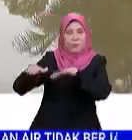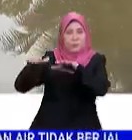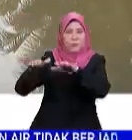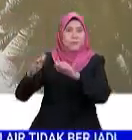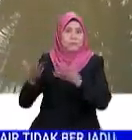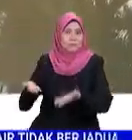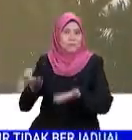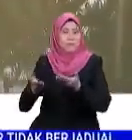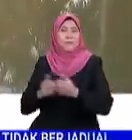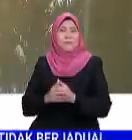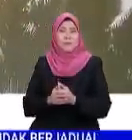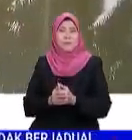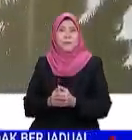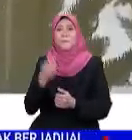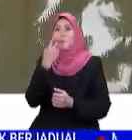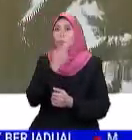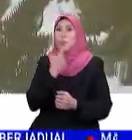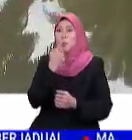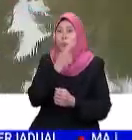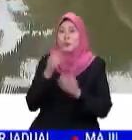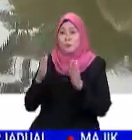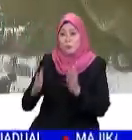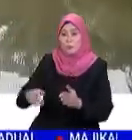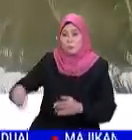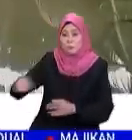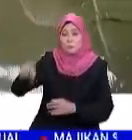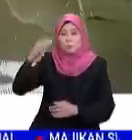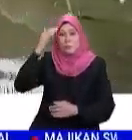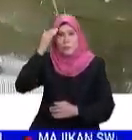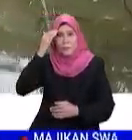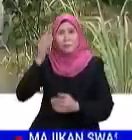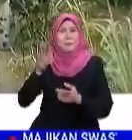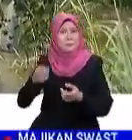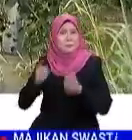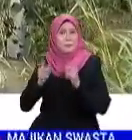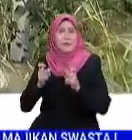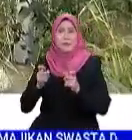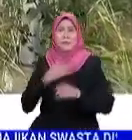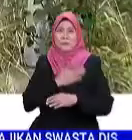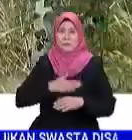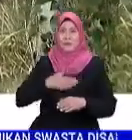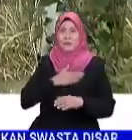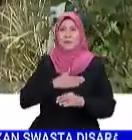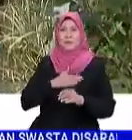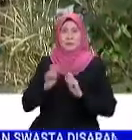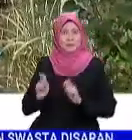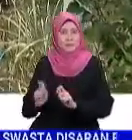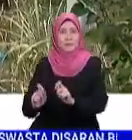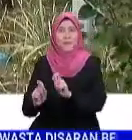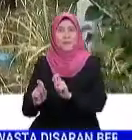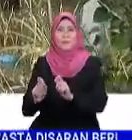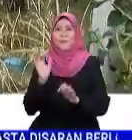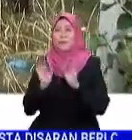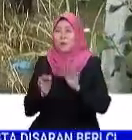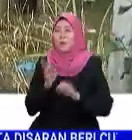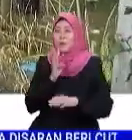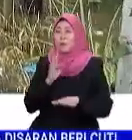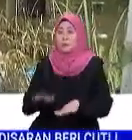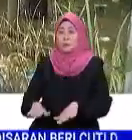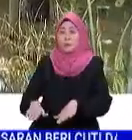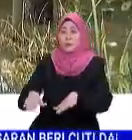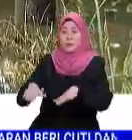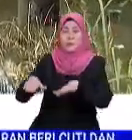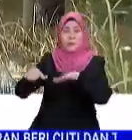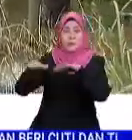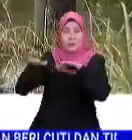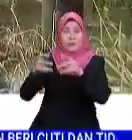Jadi bagi mana penduduk yang menyedarilah, kita harap lebih prihatinlah jika terdapat peningkatan aras